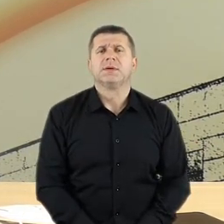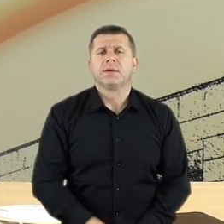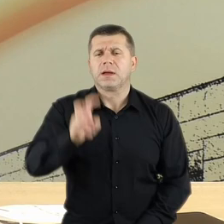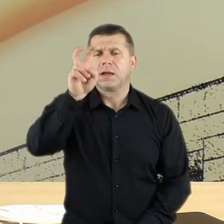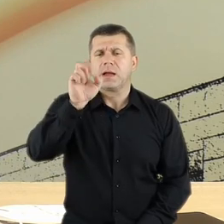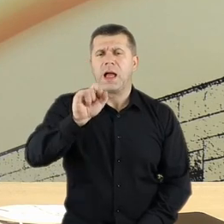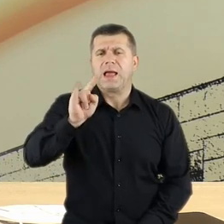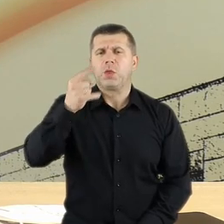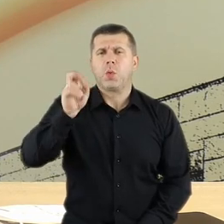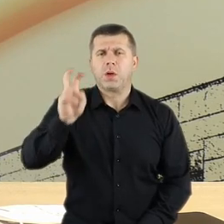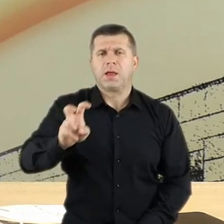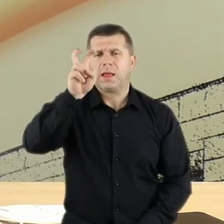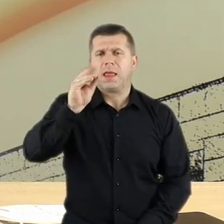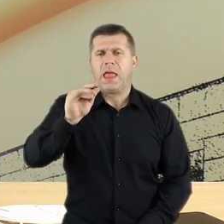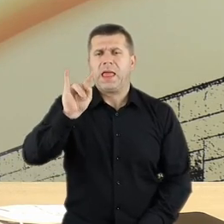Hajduk